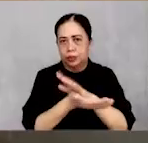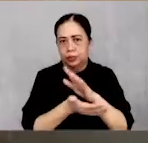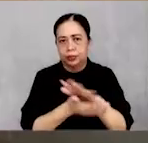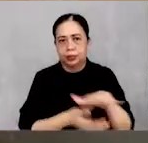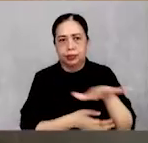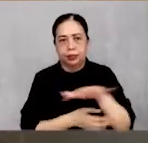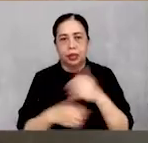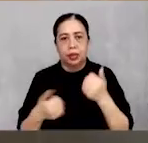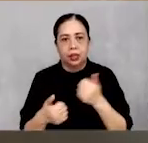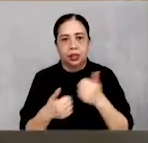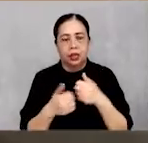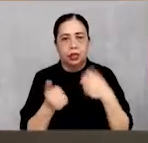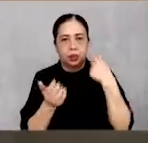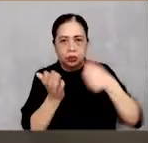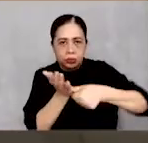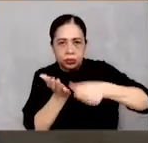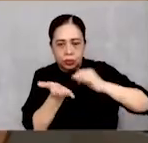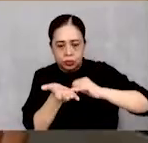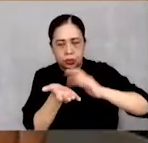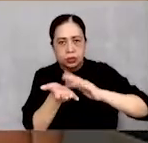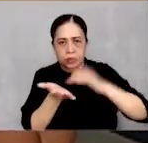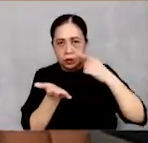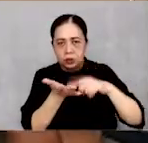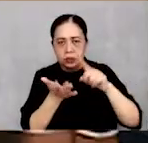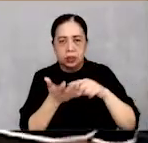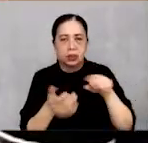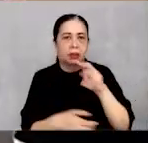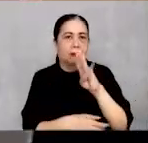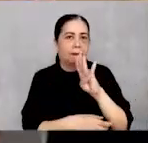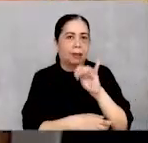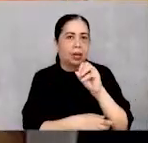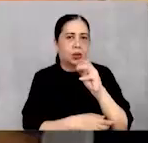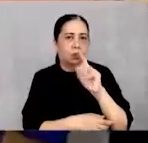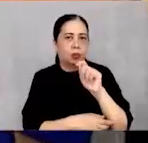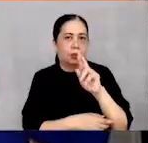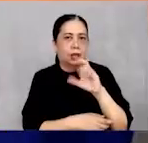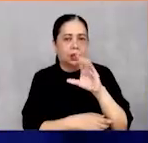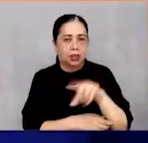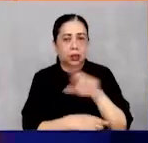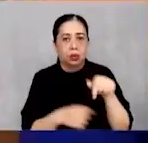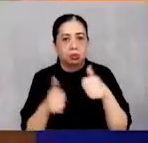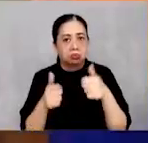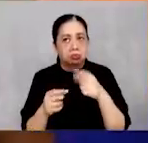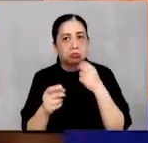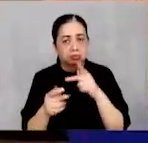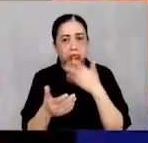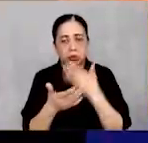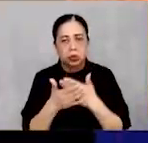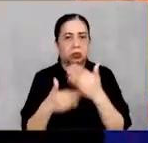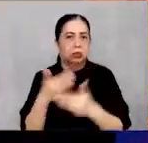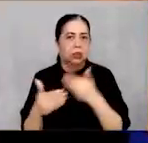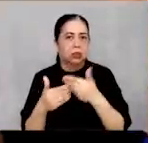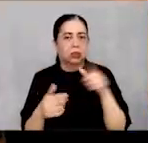ilalim ngayon sa biometrics itong mga foreign national na nahuli dito sa Pogo sa Las Piñas. Ang mga malilinis sa record ay siya naman ipoproseso ng kanilang